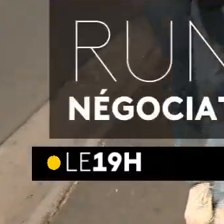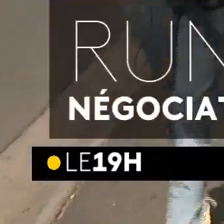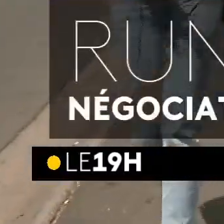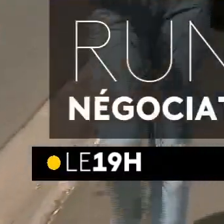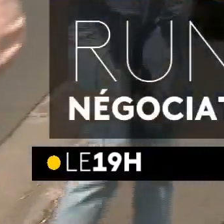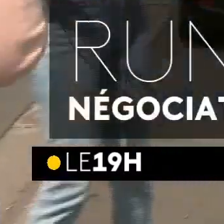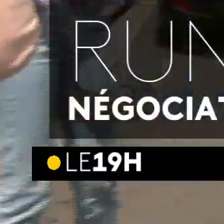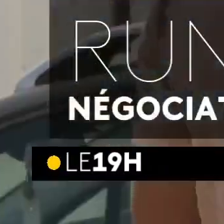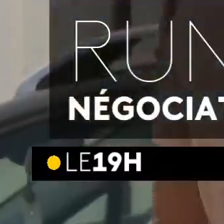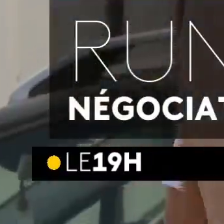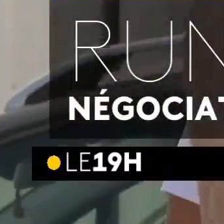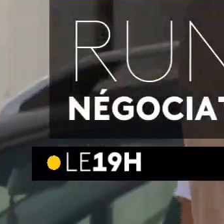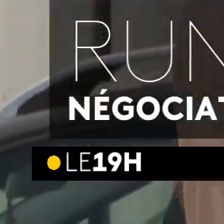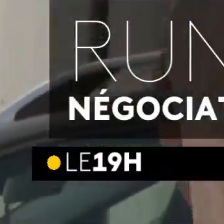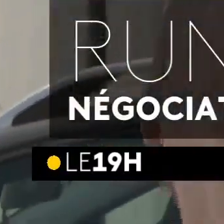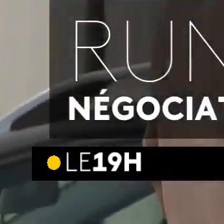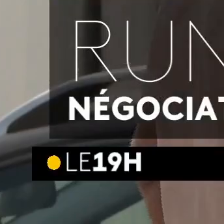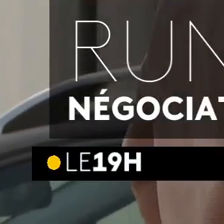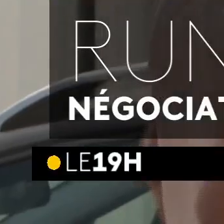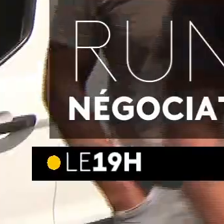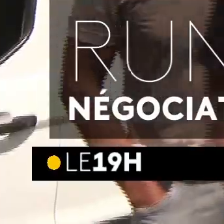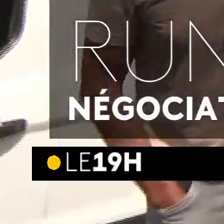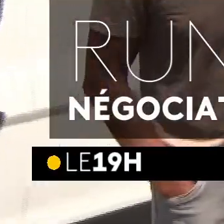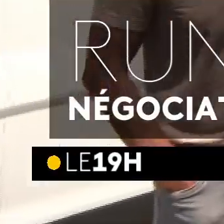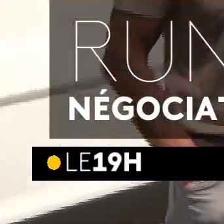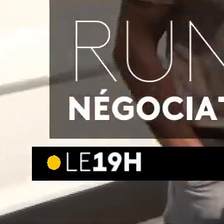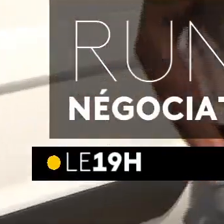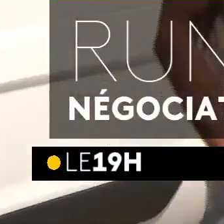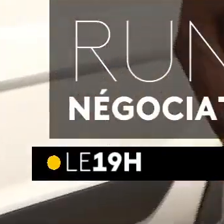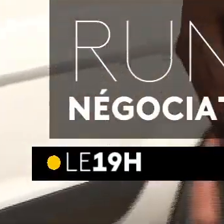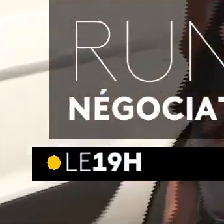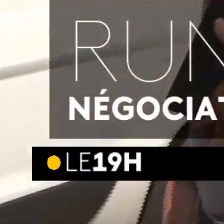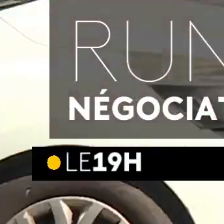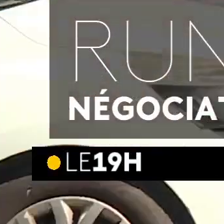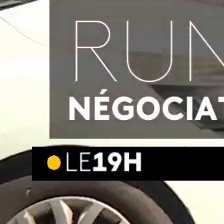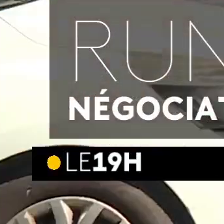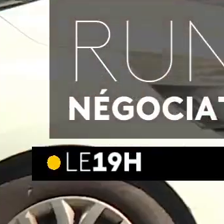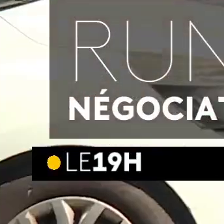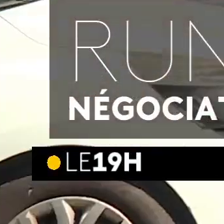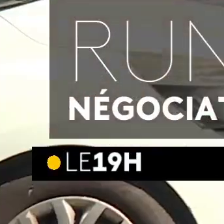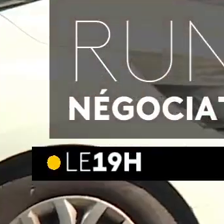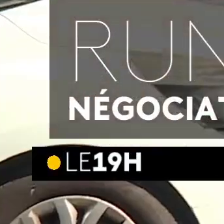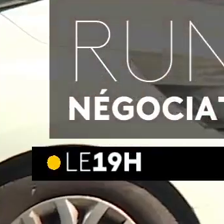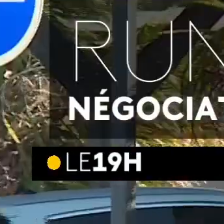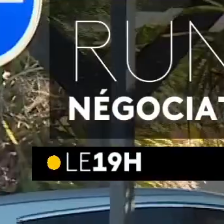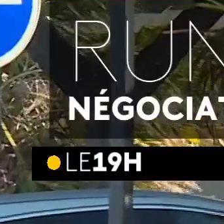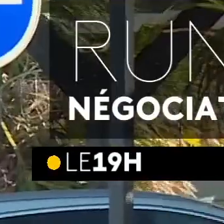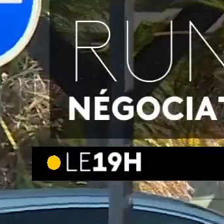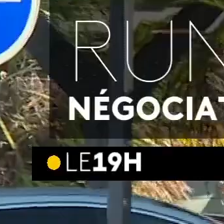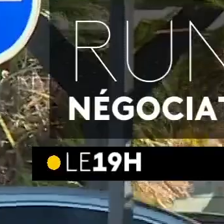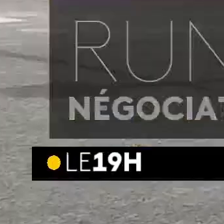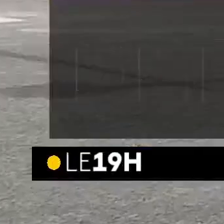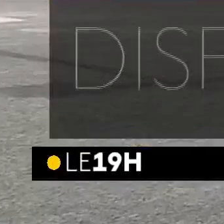sur le point d'entrer en négociation pour le rachat de Run Market. La nouvelle a été confirmée ce vendredi matin aux salariés qui semblent